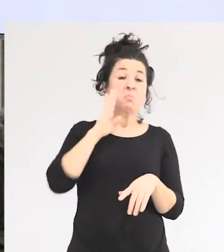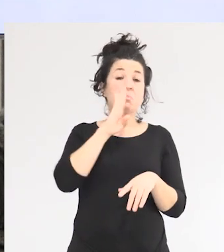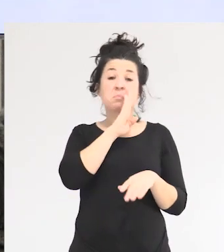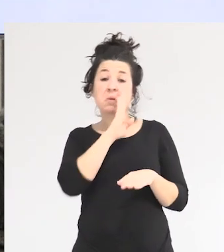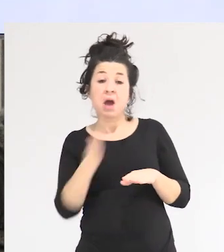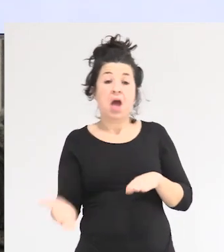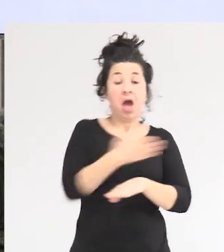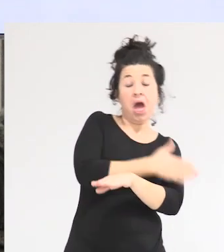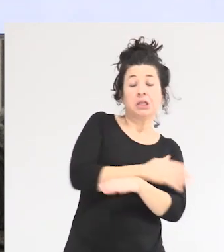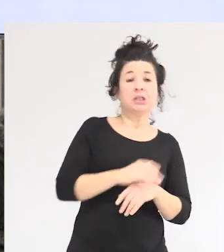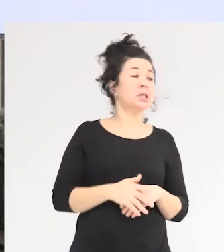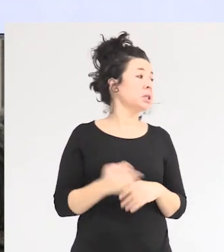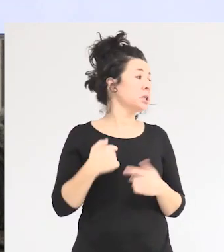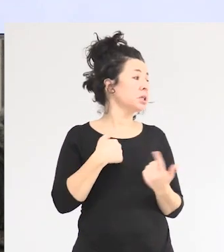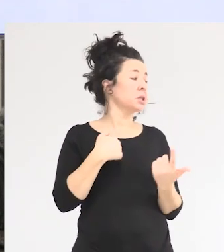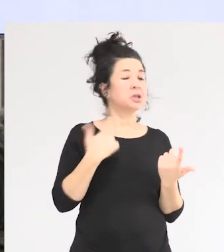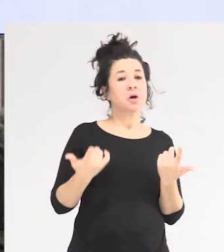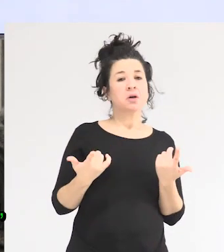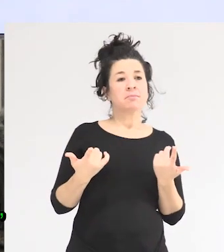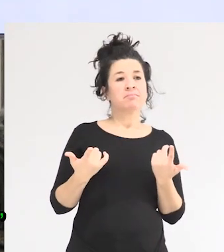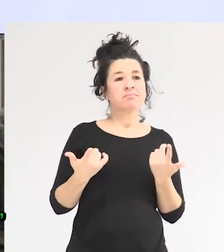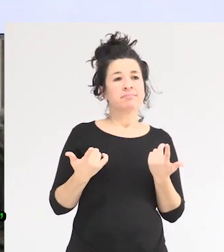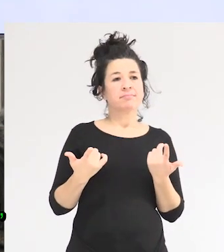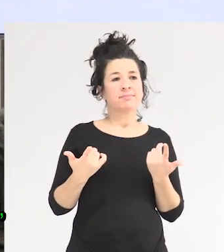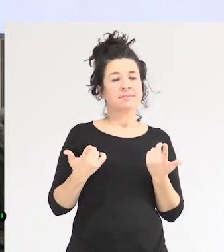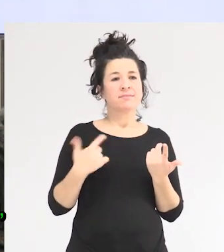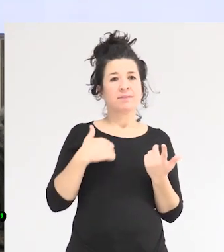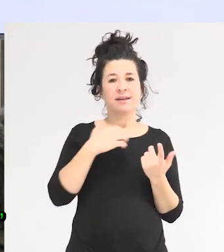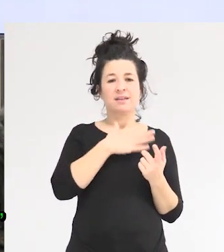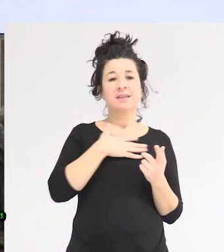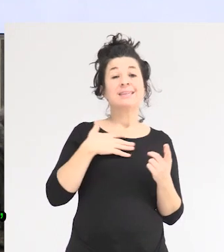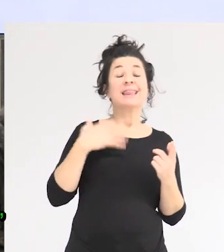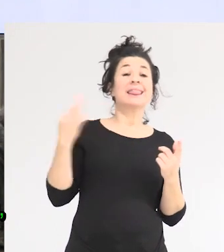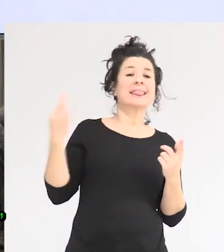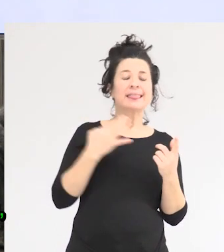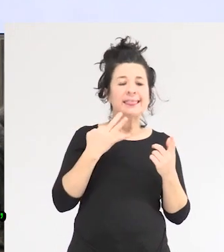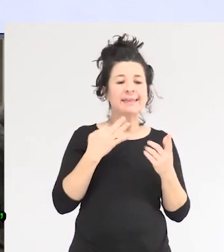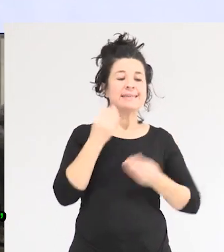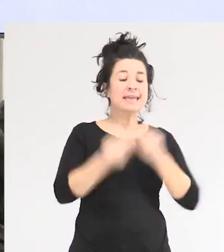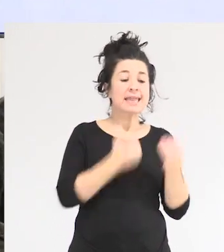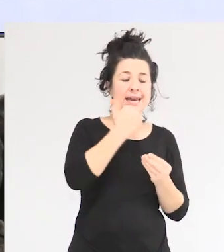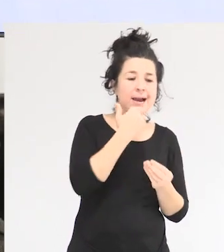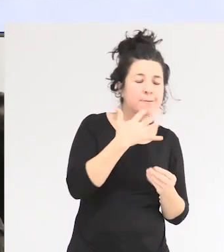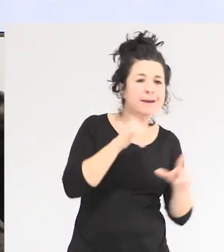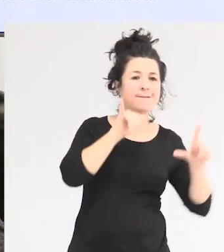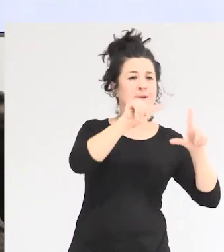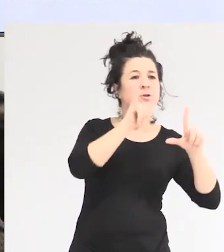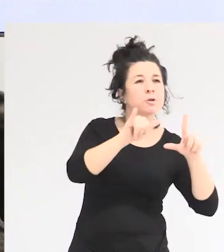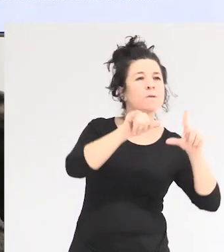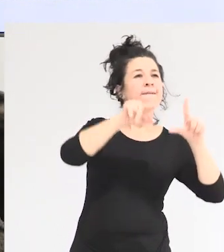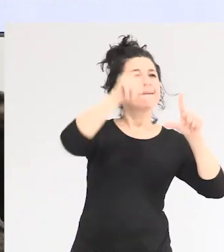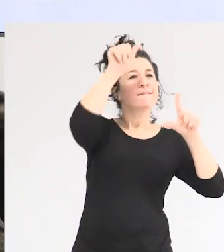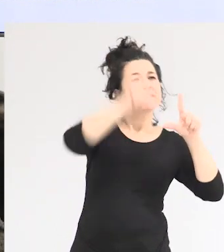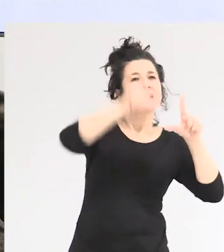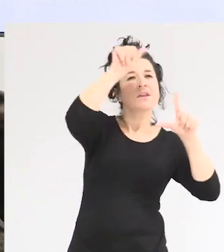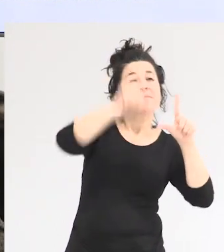nintzen prokrastinazioaren erregina, badakizu zer den hori, ez? Zerbait egin behar duzu, baina sartzen zara YouTubeen eta bideo batek beste batera